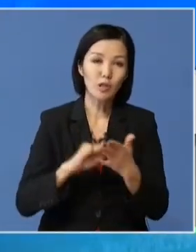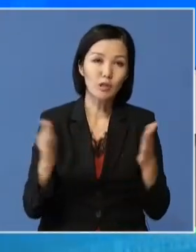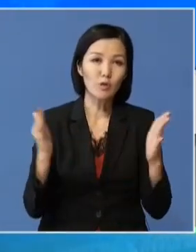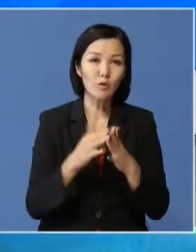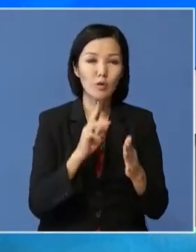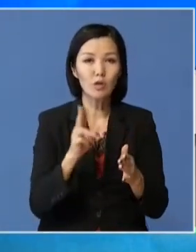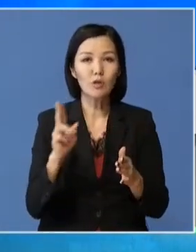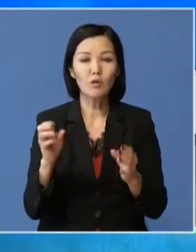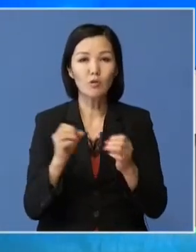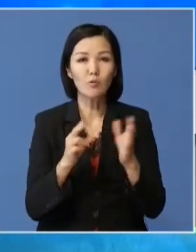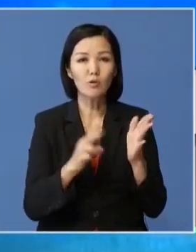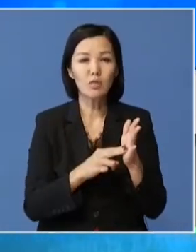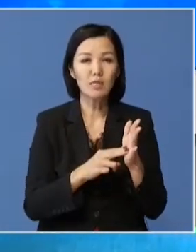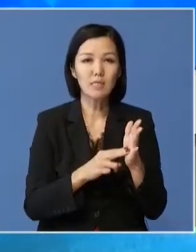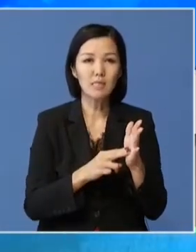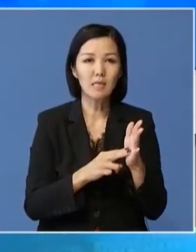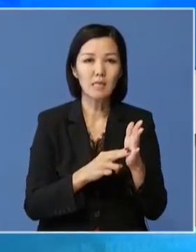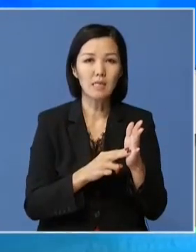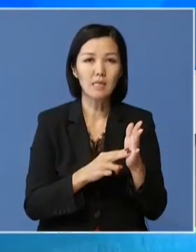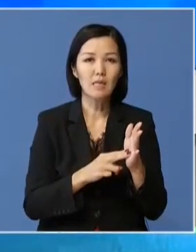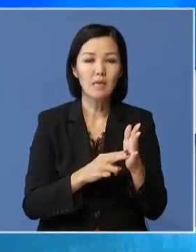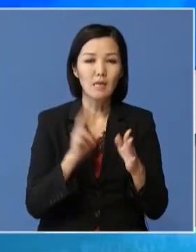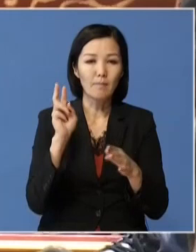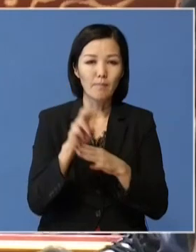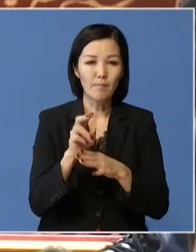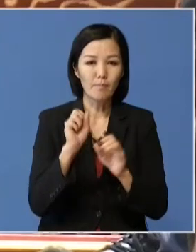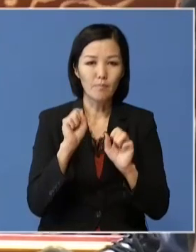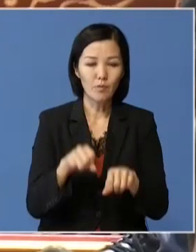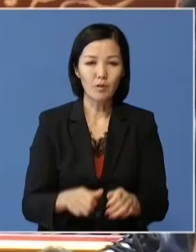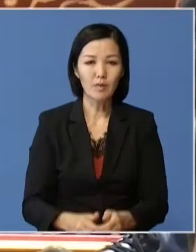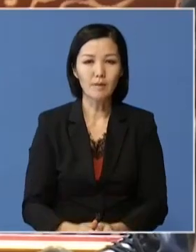үйіне 30-шы қыркүйекке дейін бас сұқса болады.